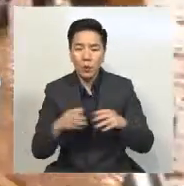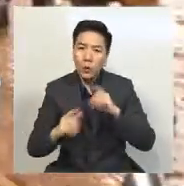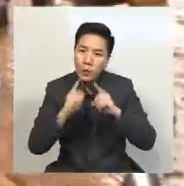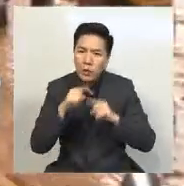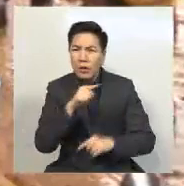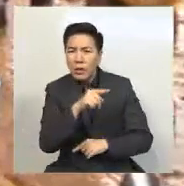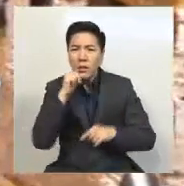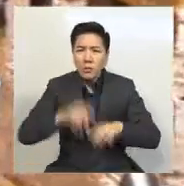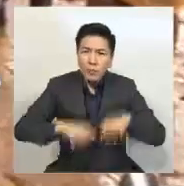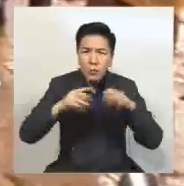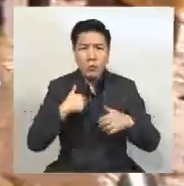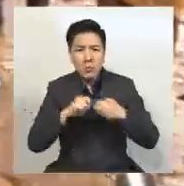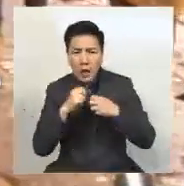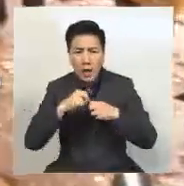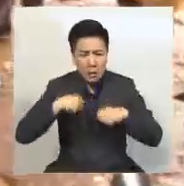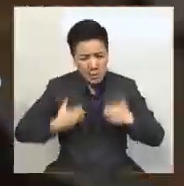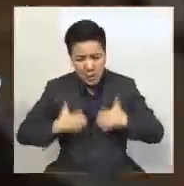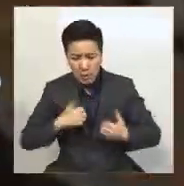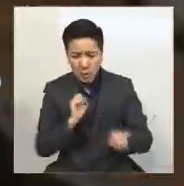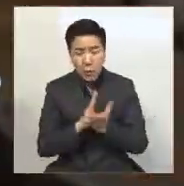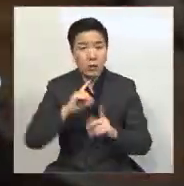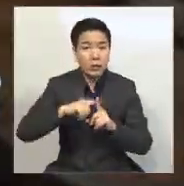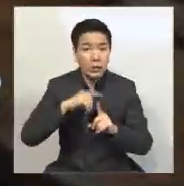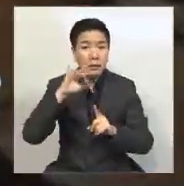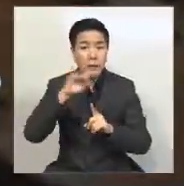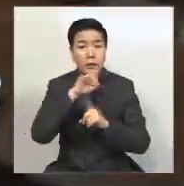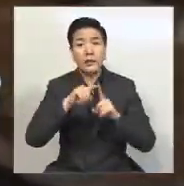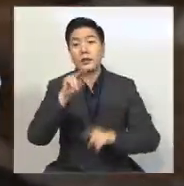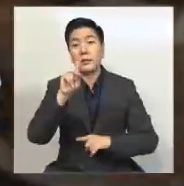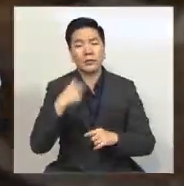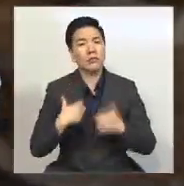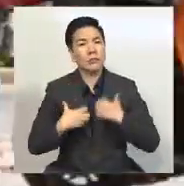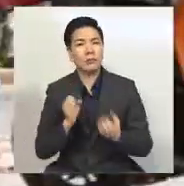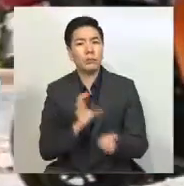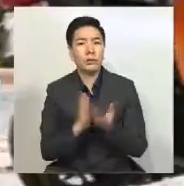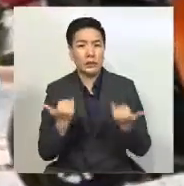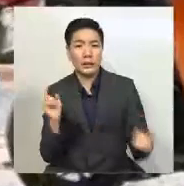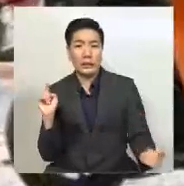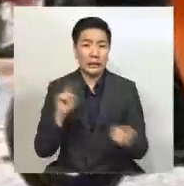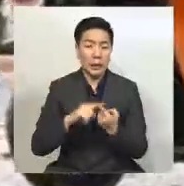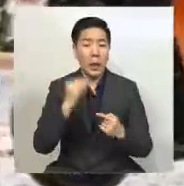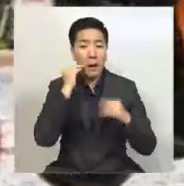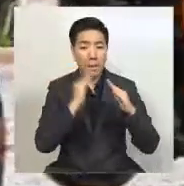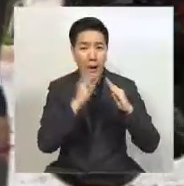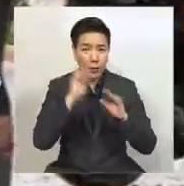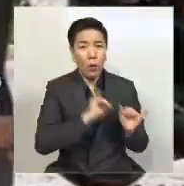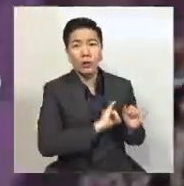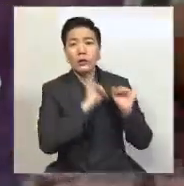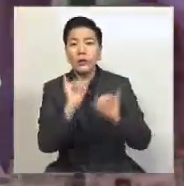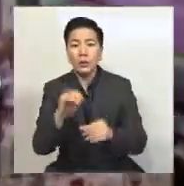กันถึงสถานการณ์น้ำที่พวกเขาประสบตั้งแต่วันที่31สิงหาคมที่ผ่านมานะครับจนต้องอพยพ